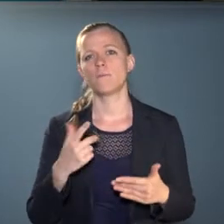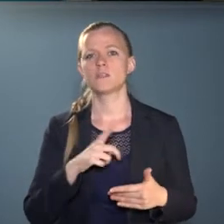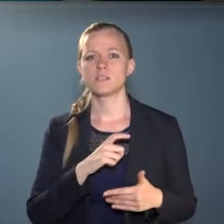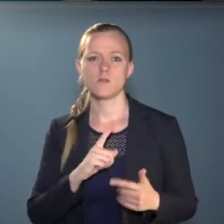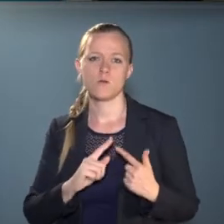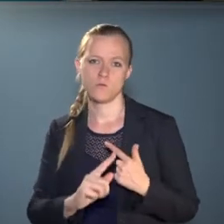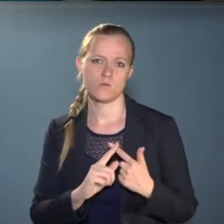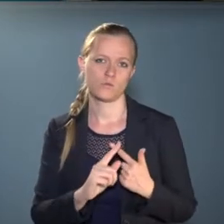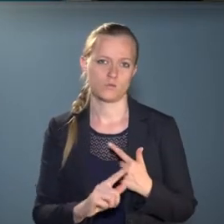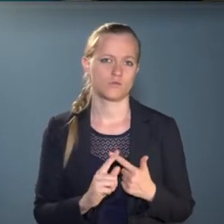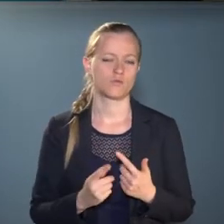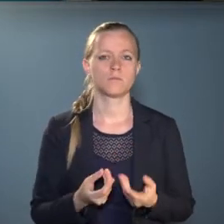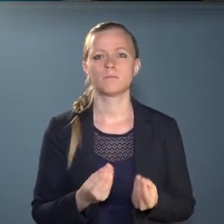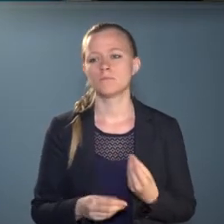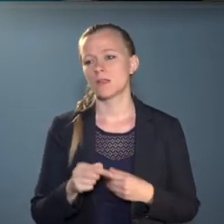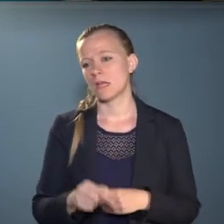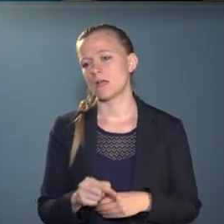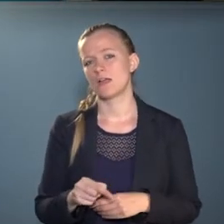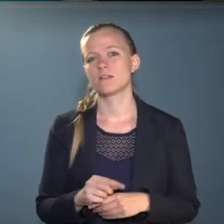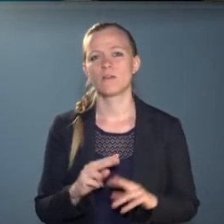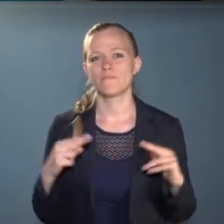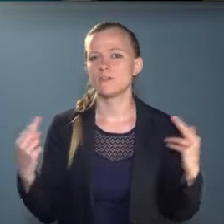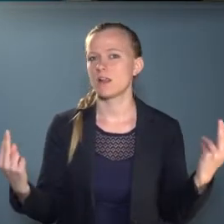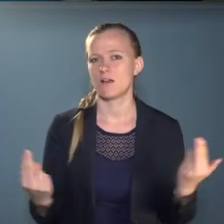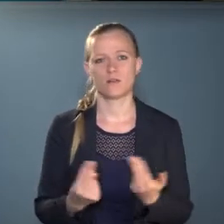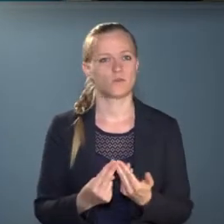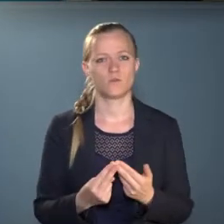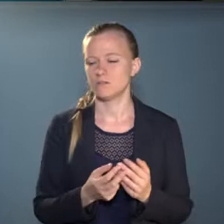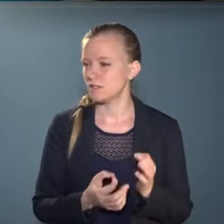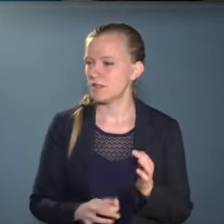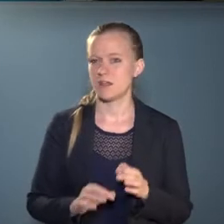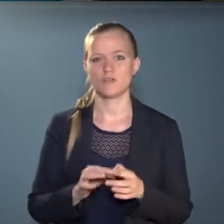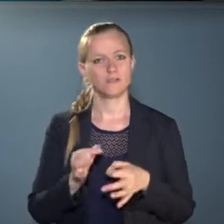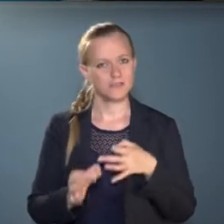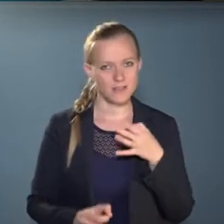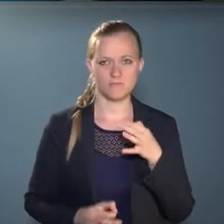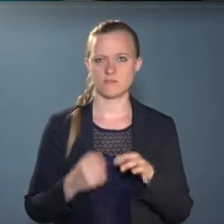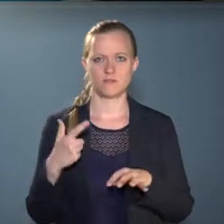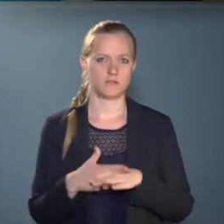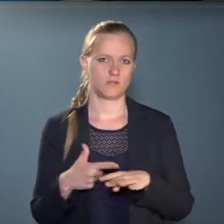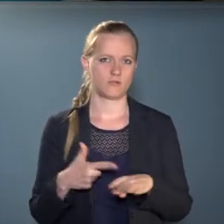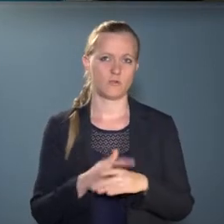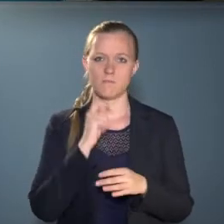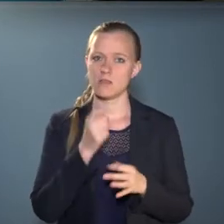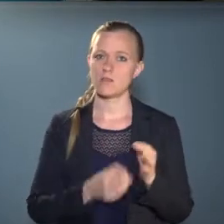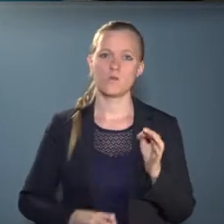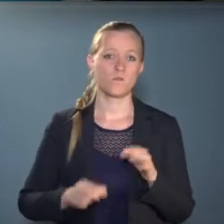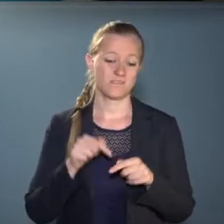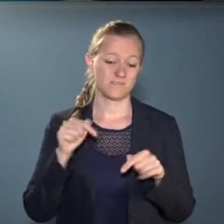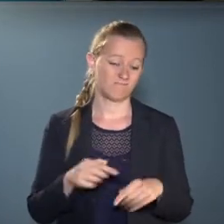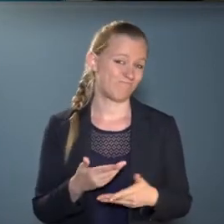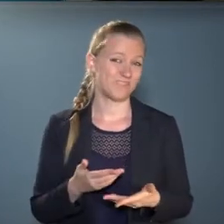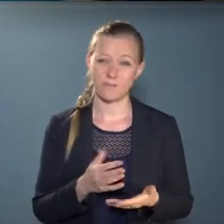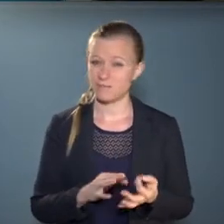pszichológushoz megy, hisz azért ez viszont a világon pedig egy teljesen természetes dolog, Magyarországon viszont nem